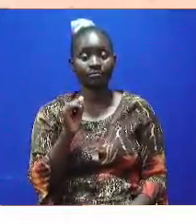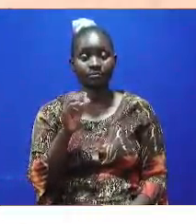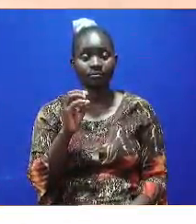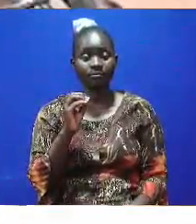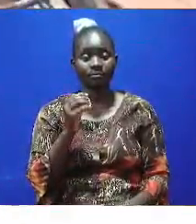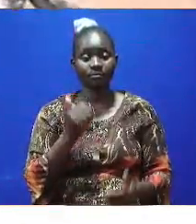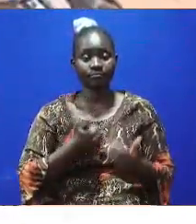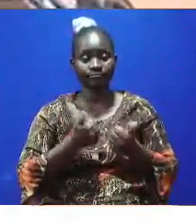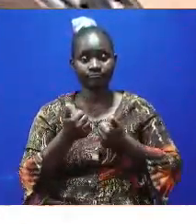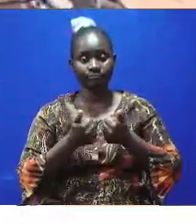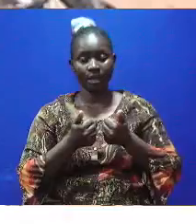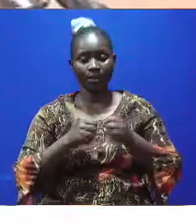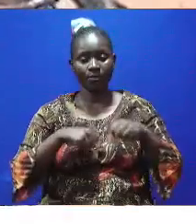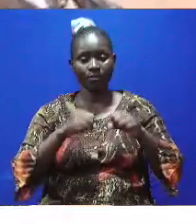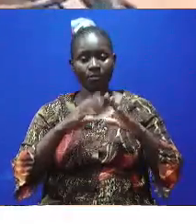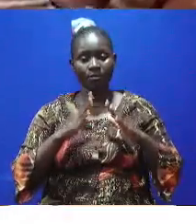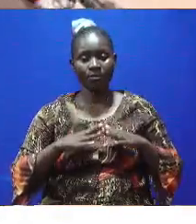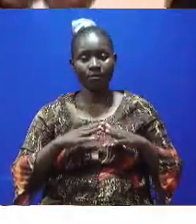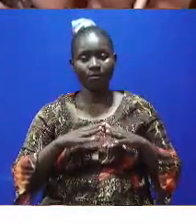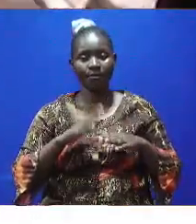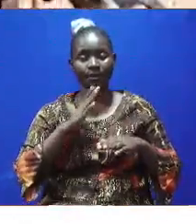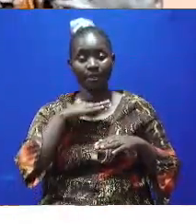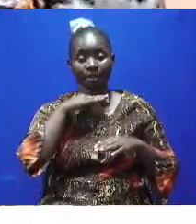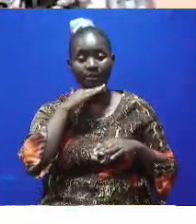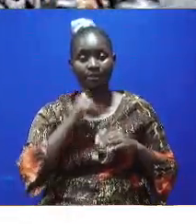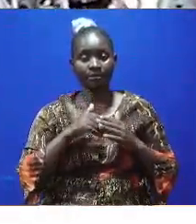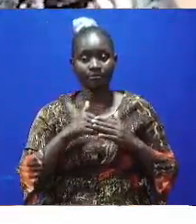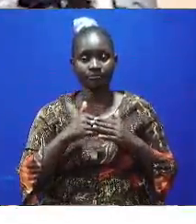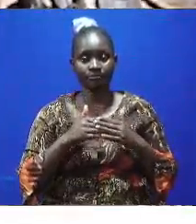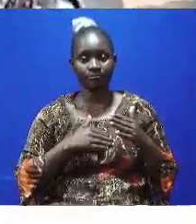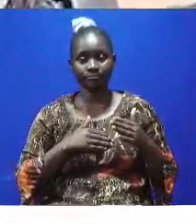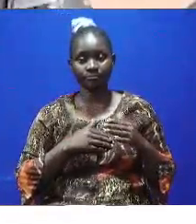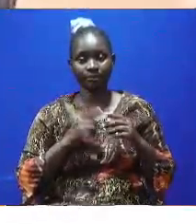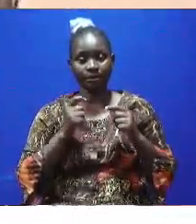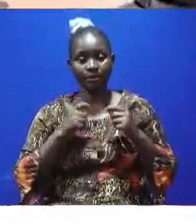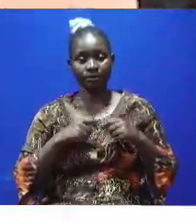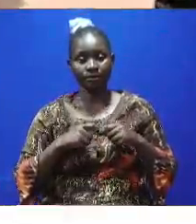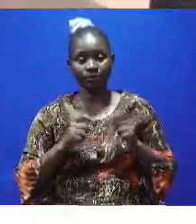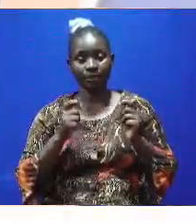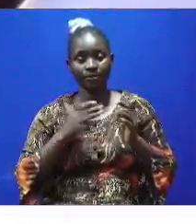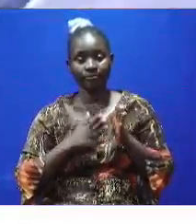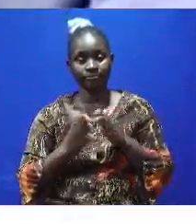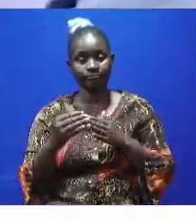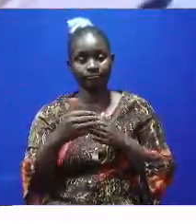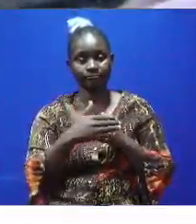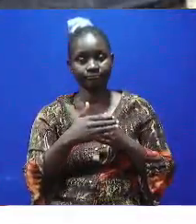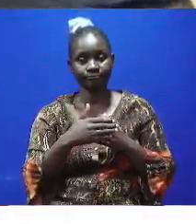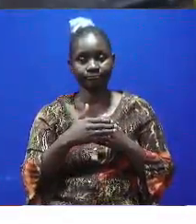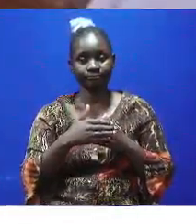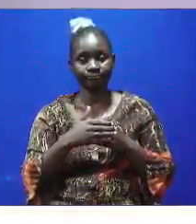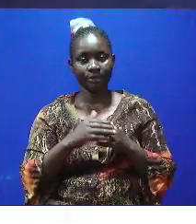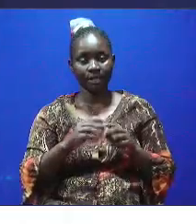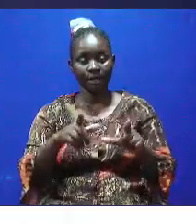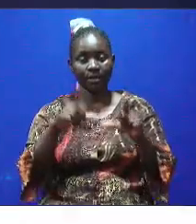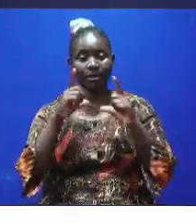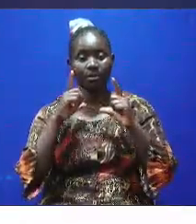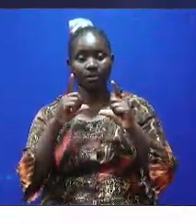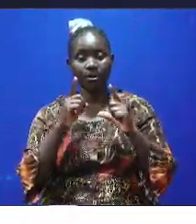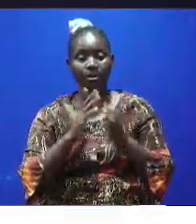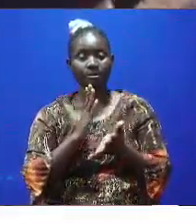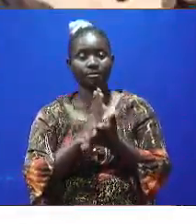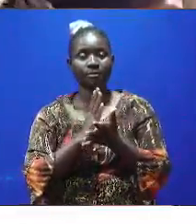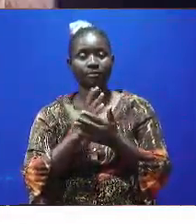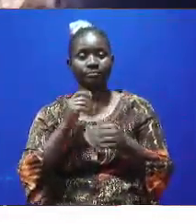omonchirilia obodaboda au tia makweli maiga yogo tema koyeta egari yetiba chingaki ainyora